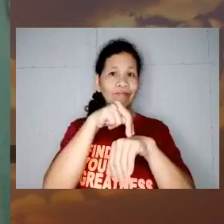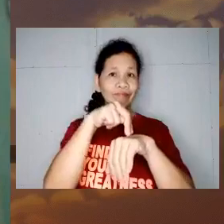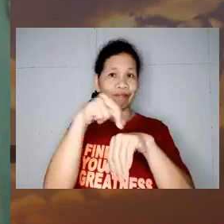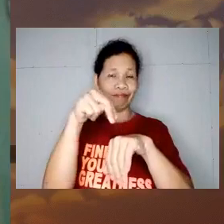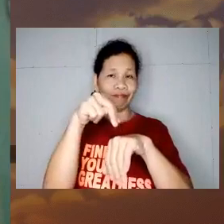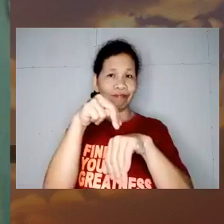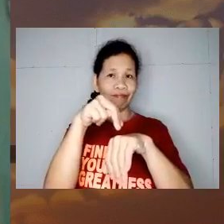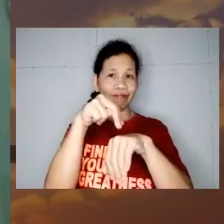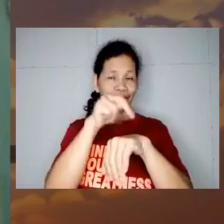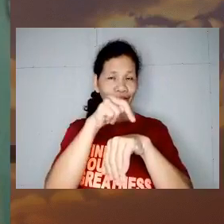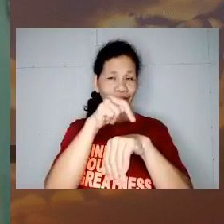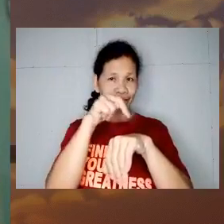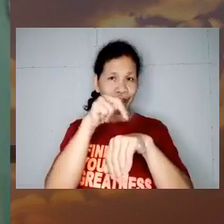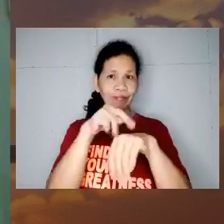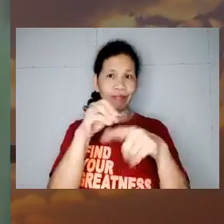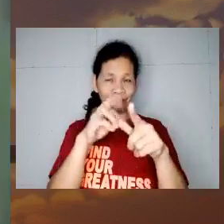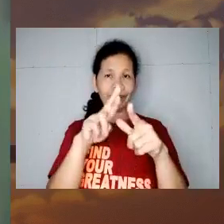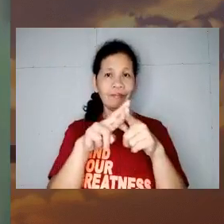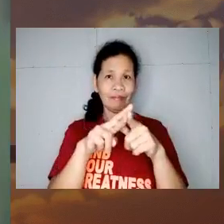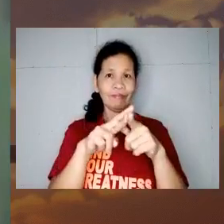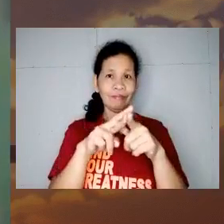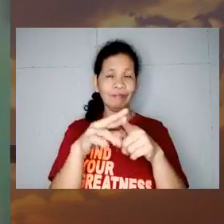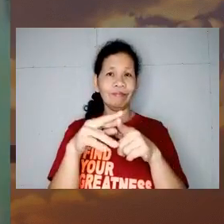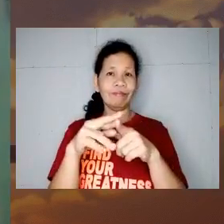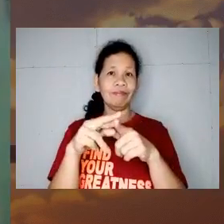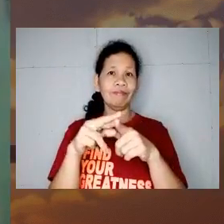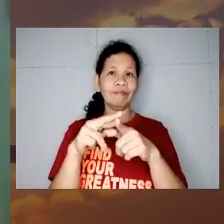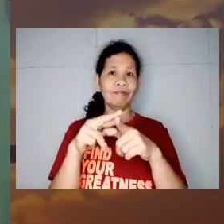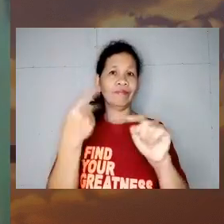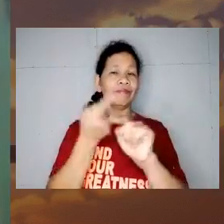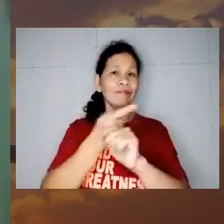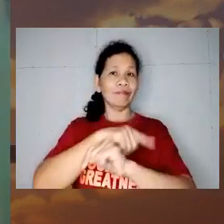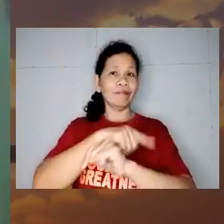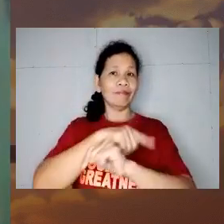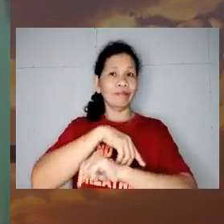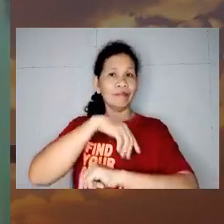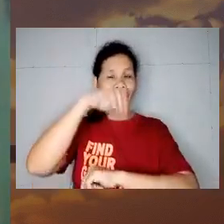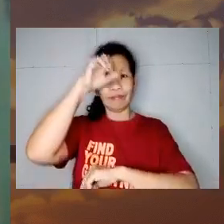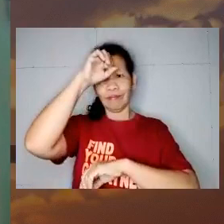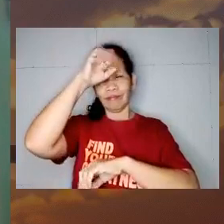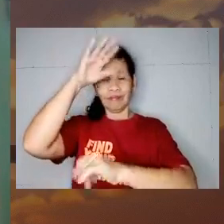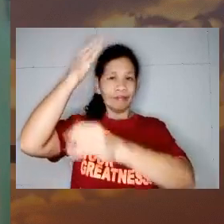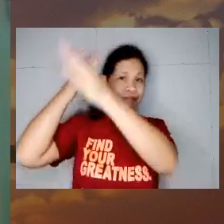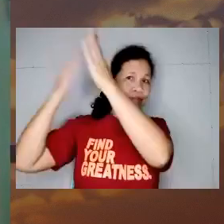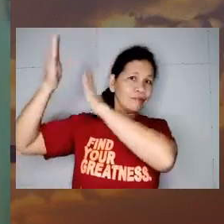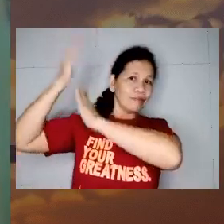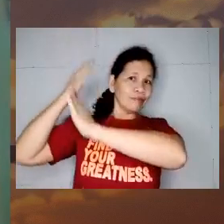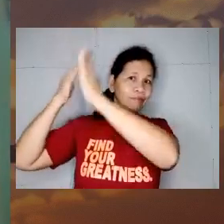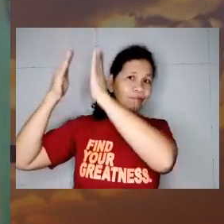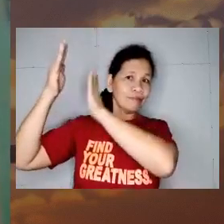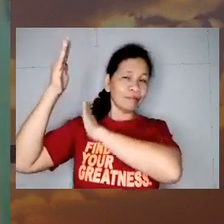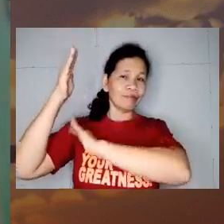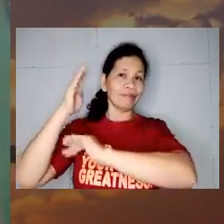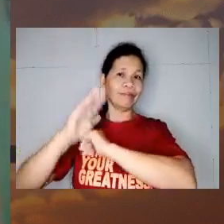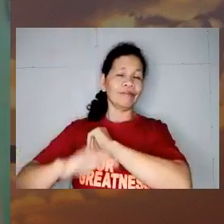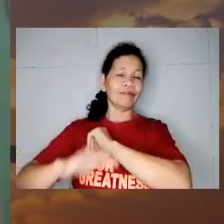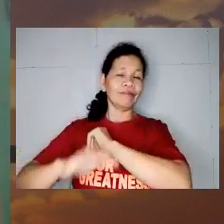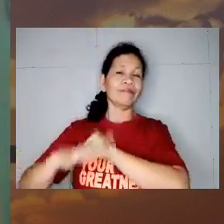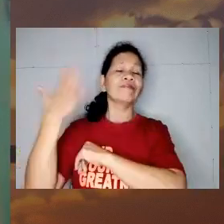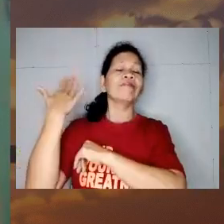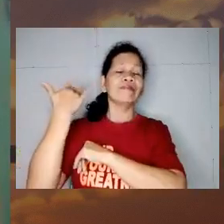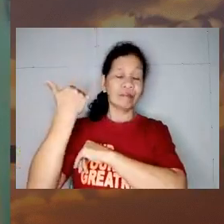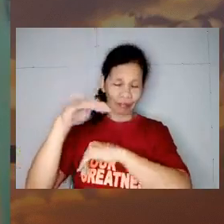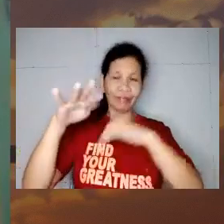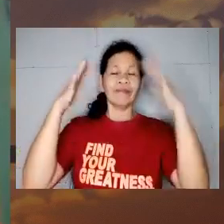nila, siguro sa kanilang mga ninuno pa, at they have done what the law required. Ano ba